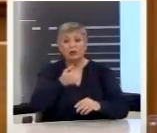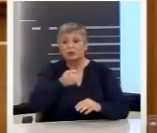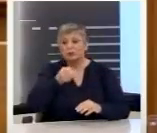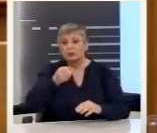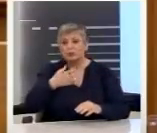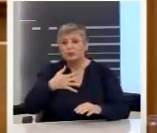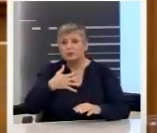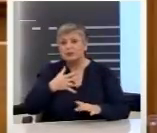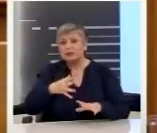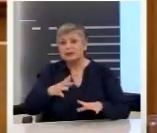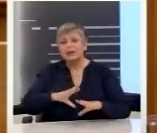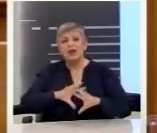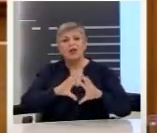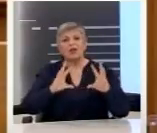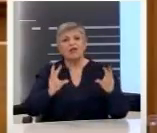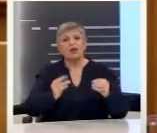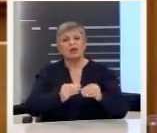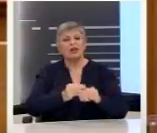στην Ελλάδα.